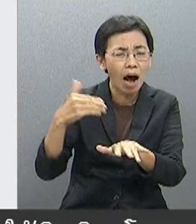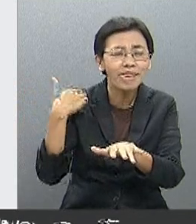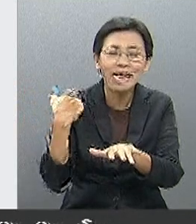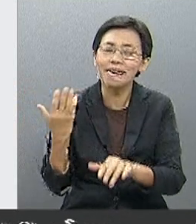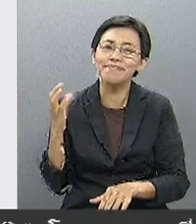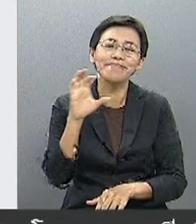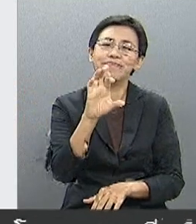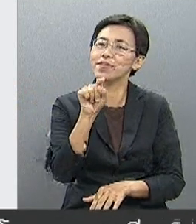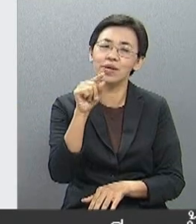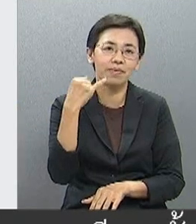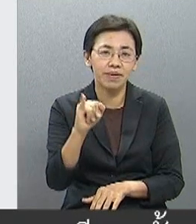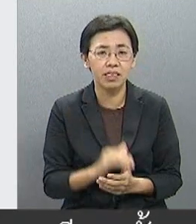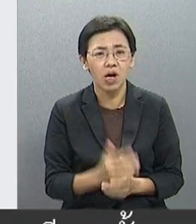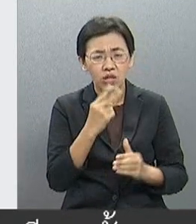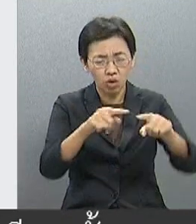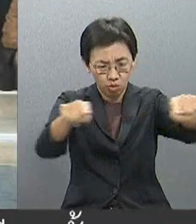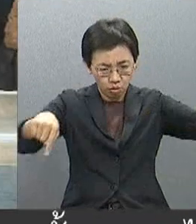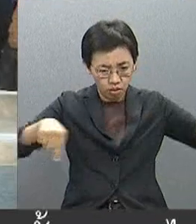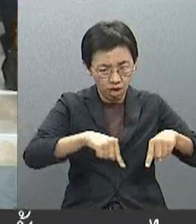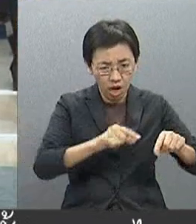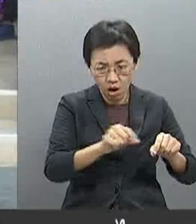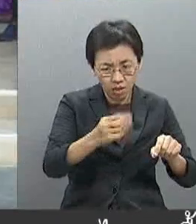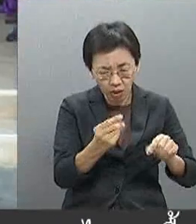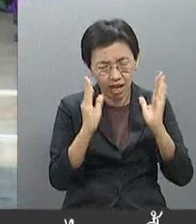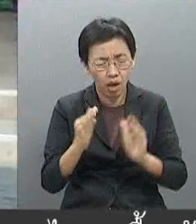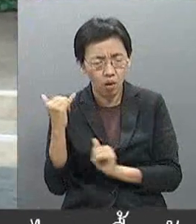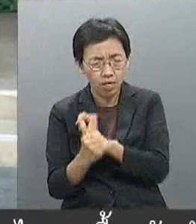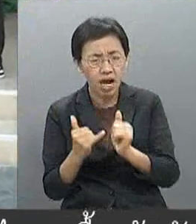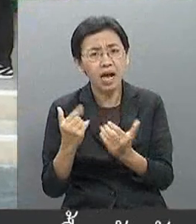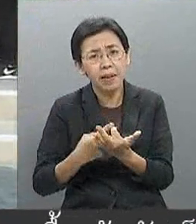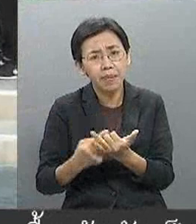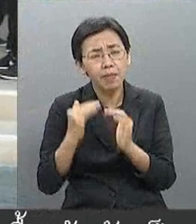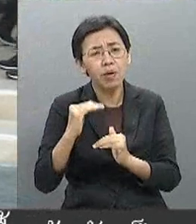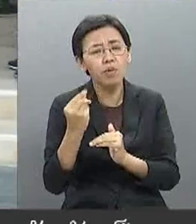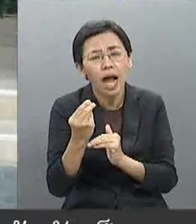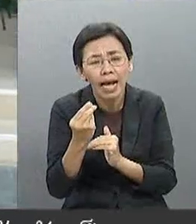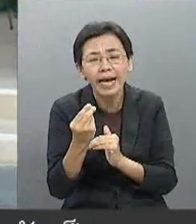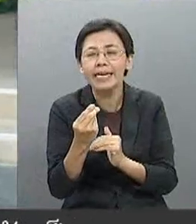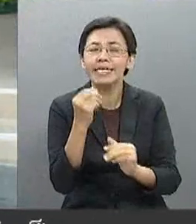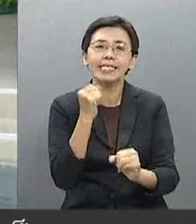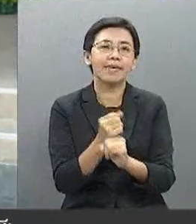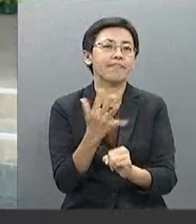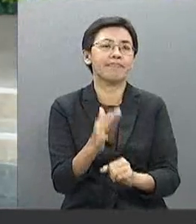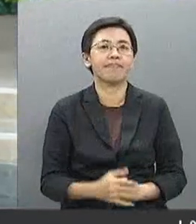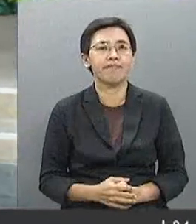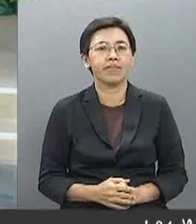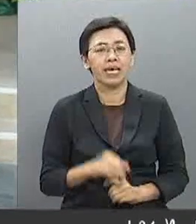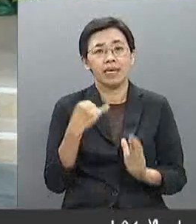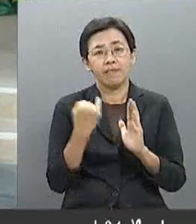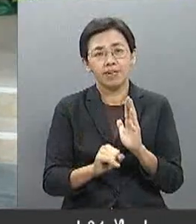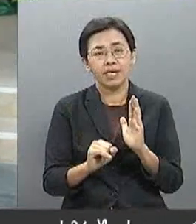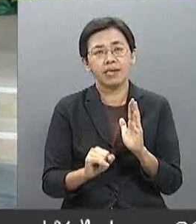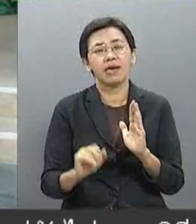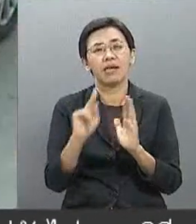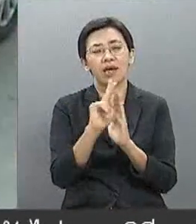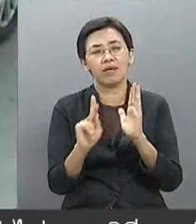นที่มีกี่ตารางเมตรสามารถรองรับได้กี่คนการกระทำในกรณีนี้เข้าข่ายความผิดตามข้อกำหนดตามความในม